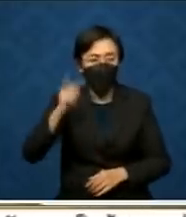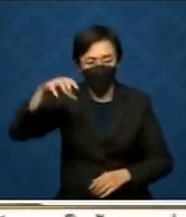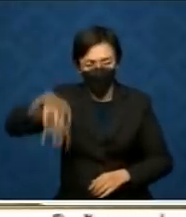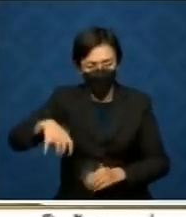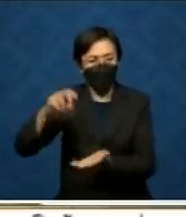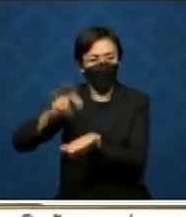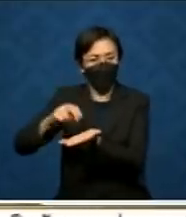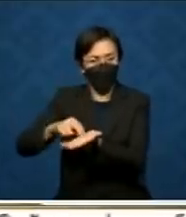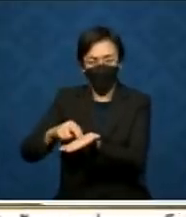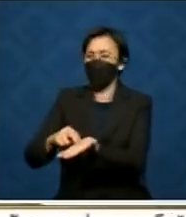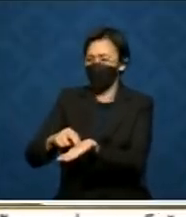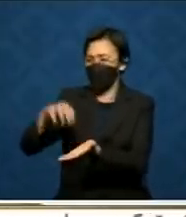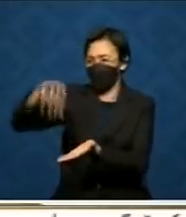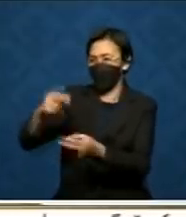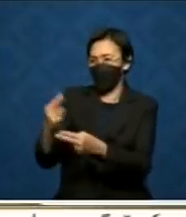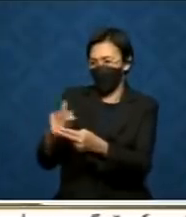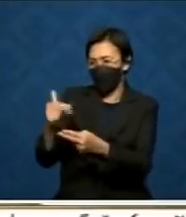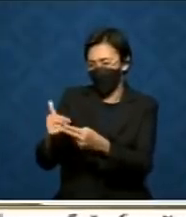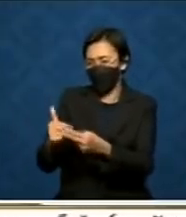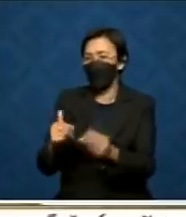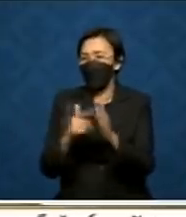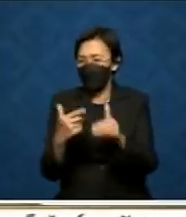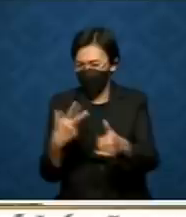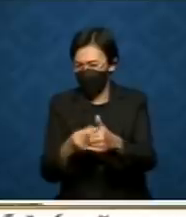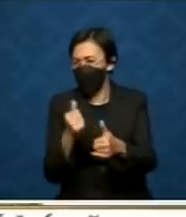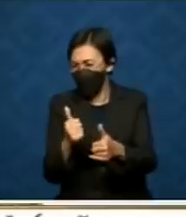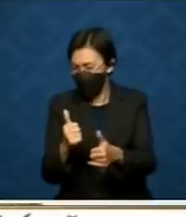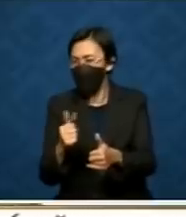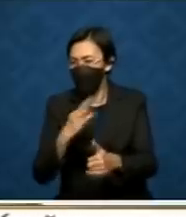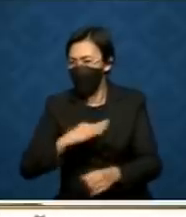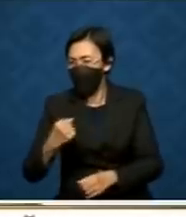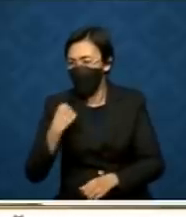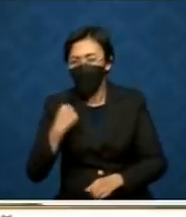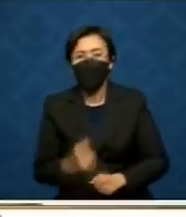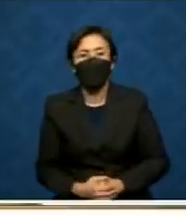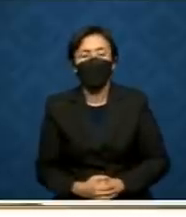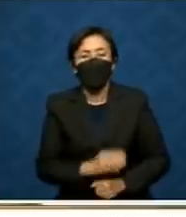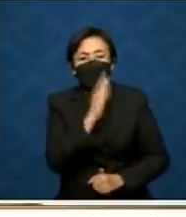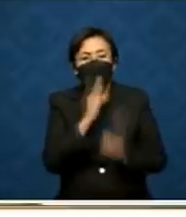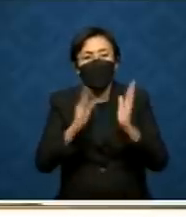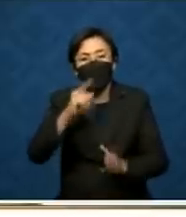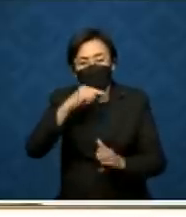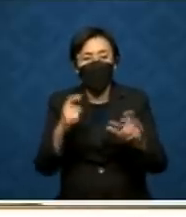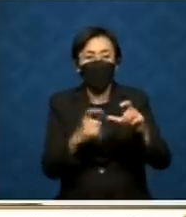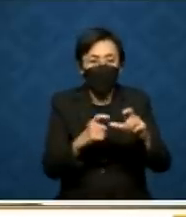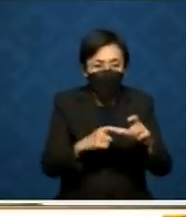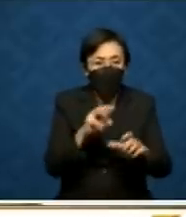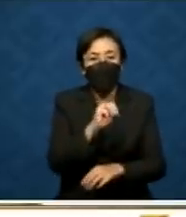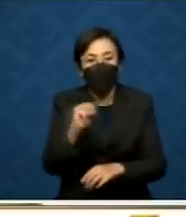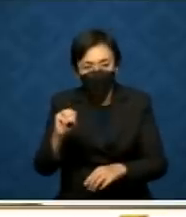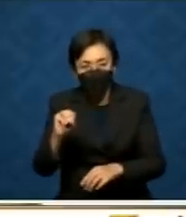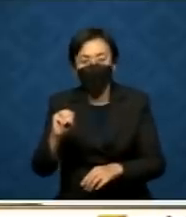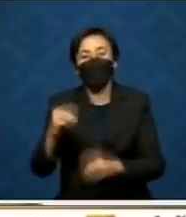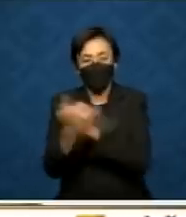ที่เขาเชื่อดิเอาวัคซีนยี่ห้อที่เขาเชื่อมั่นดิแต่ถ้าคนไทยขีดไฟเซอร์ครีมออโตหน้าเขา